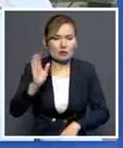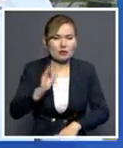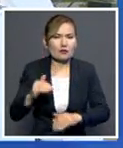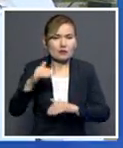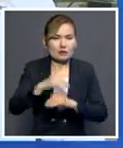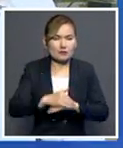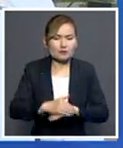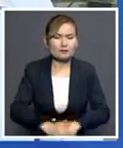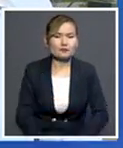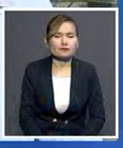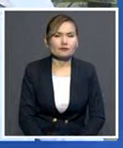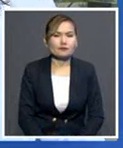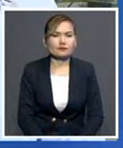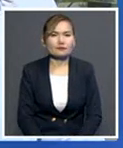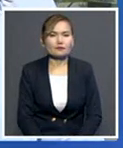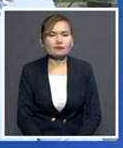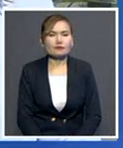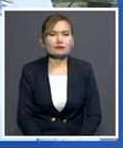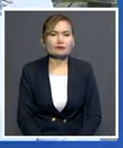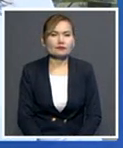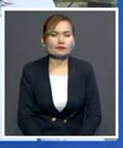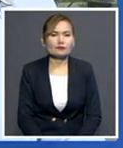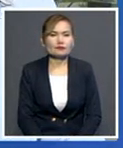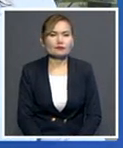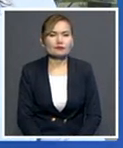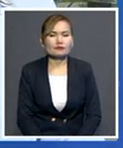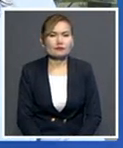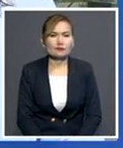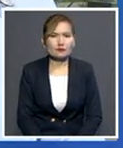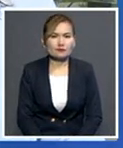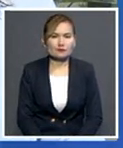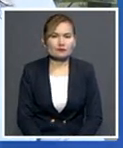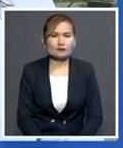Рахмет, Жазира. Бізбен Батыс Қазақстан облысынан тікелей байланысқа шыққан Жазира Досмағанбет болады.